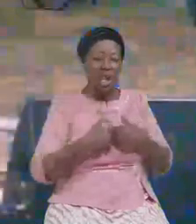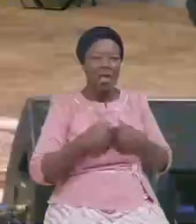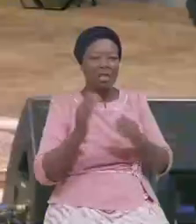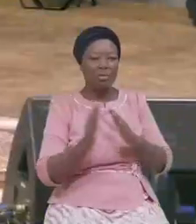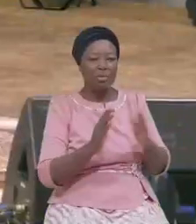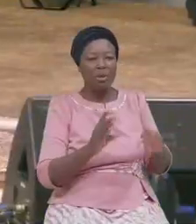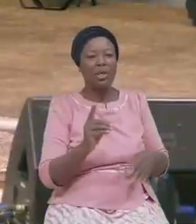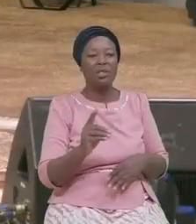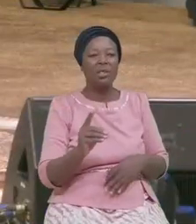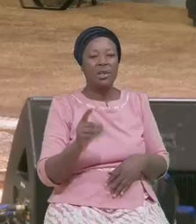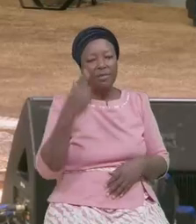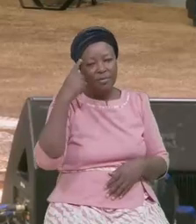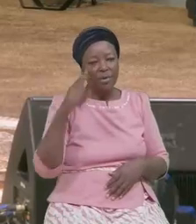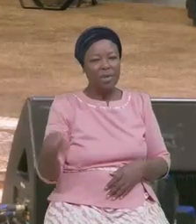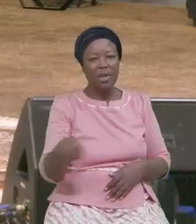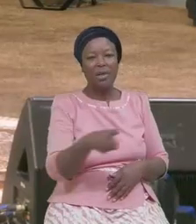une